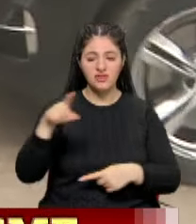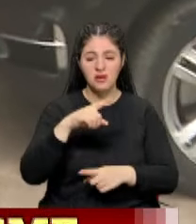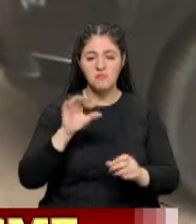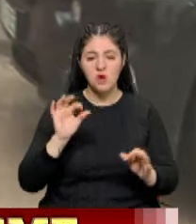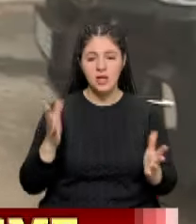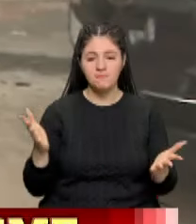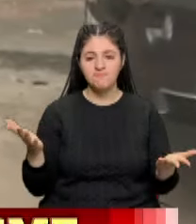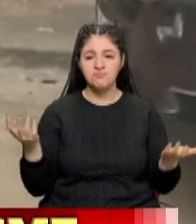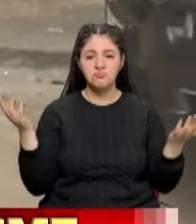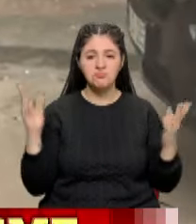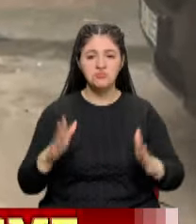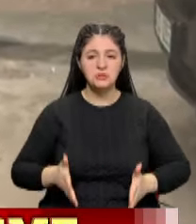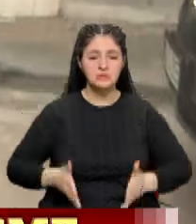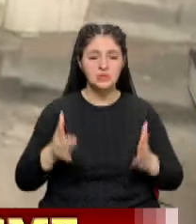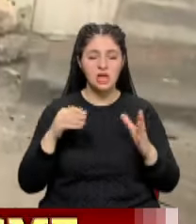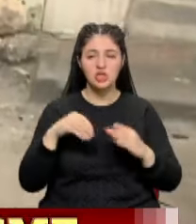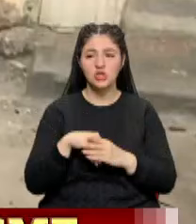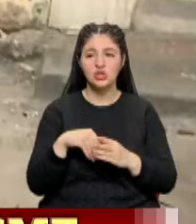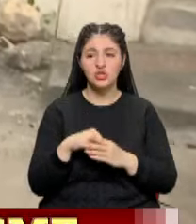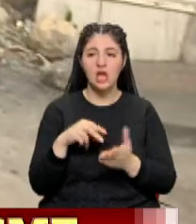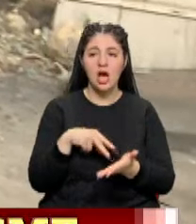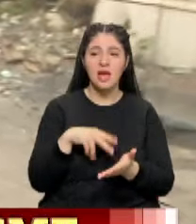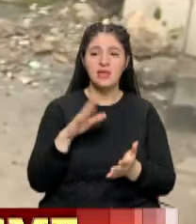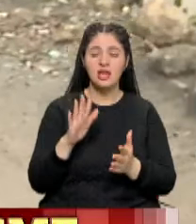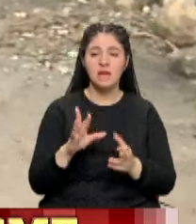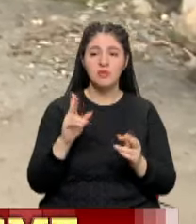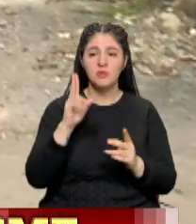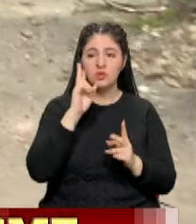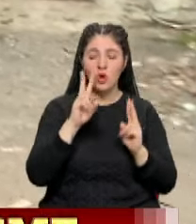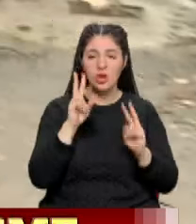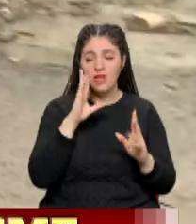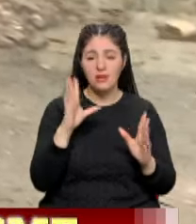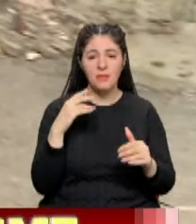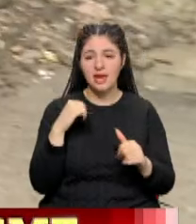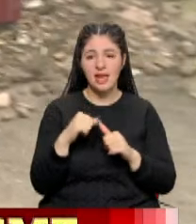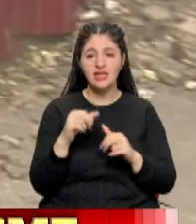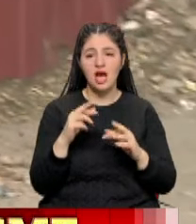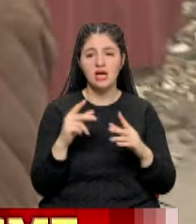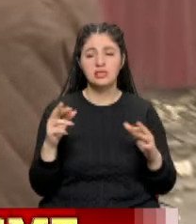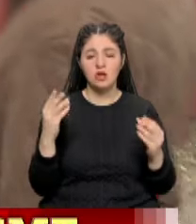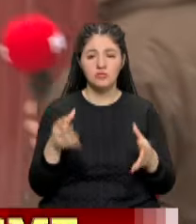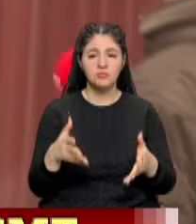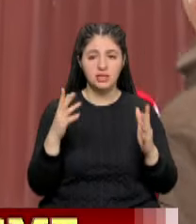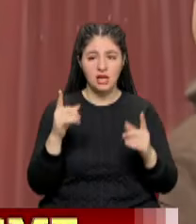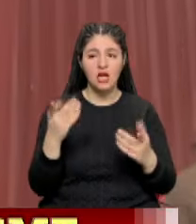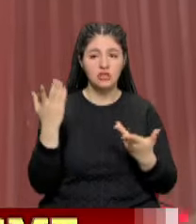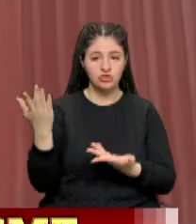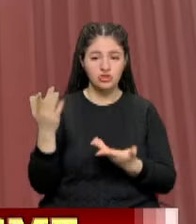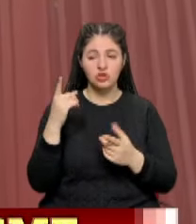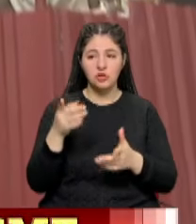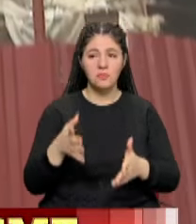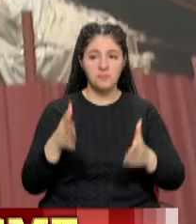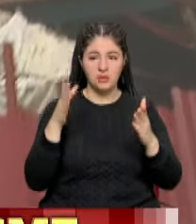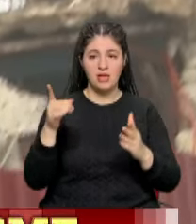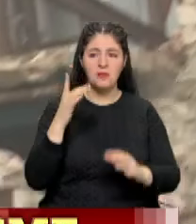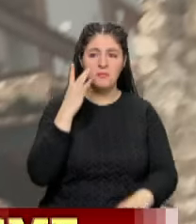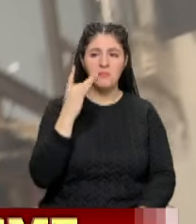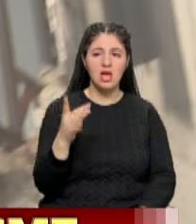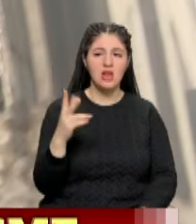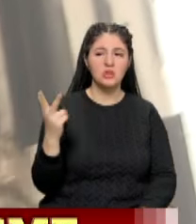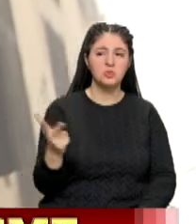böyle yıkılmış binaların içinde ayakta kalmış gibi görünen ama yine de hasar almış binalar. İşte şu bina belli